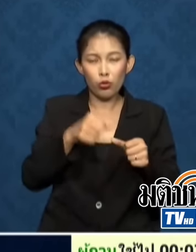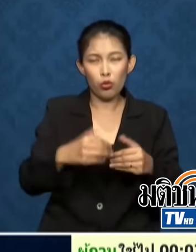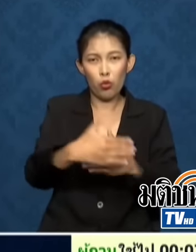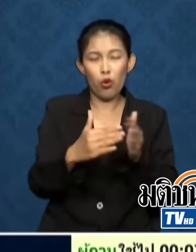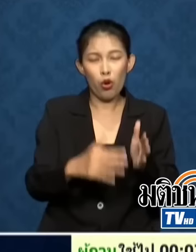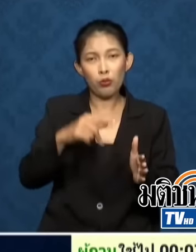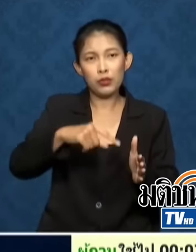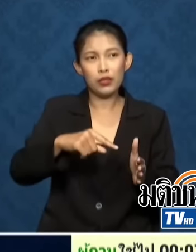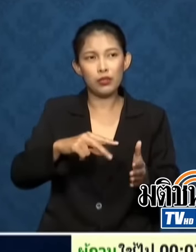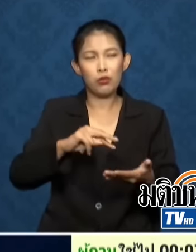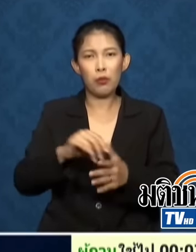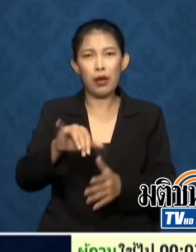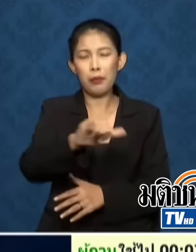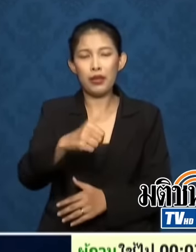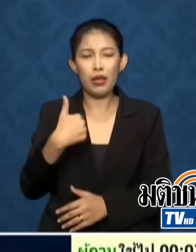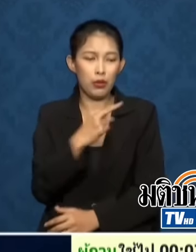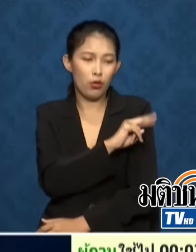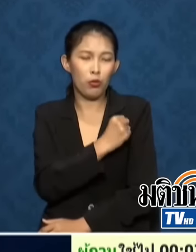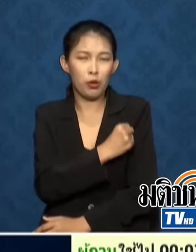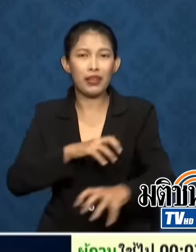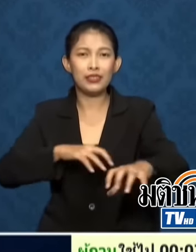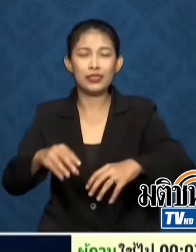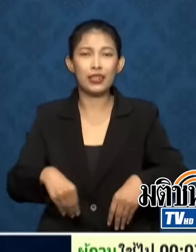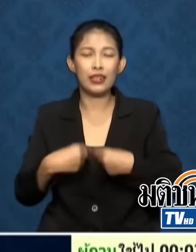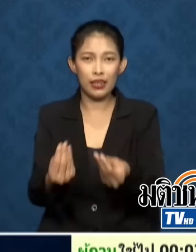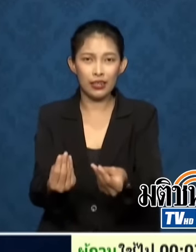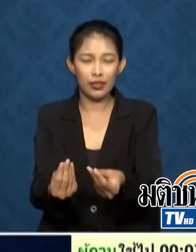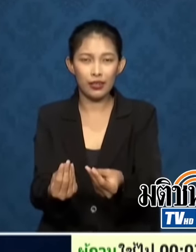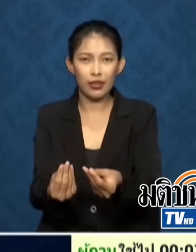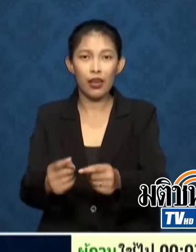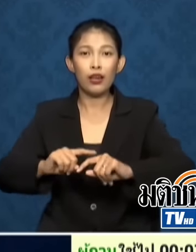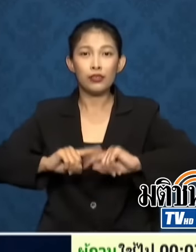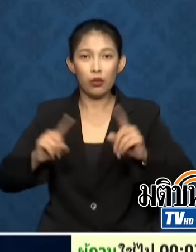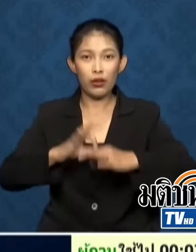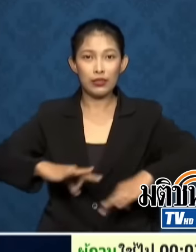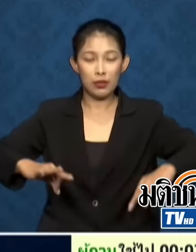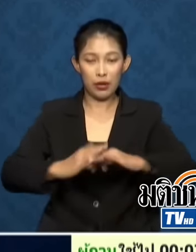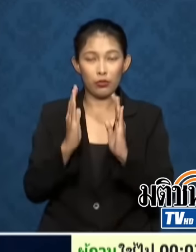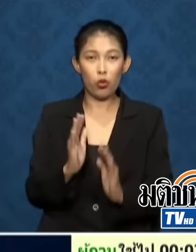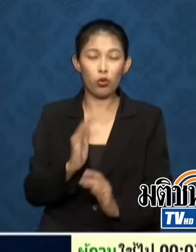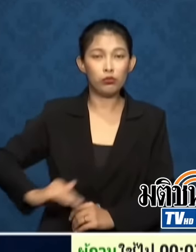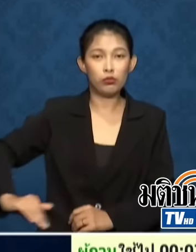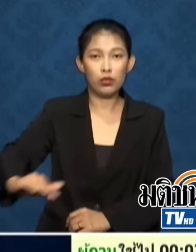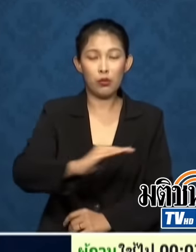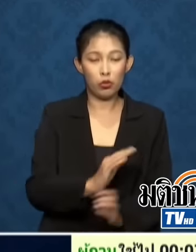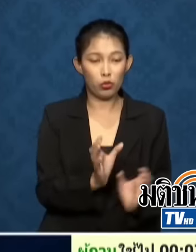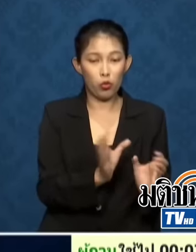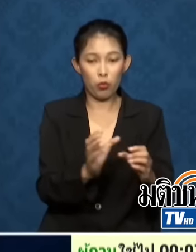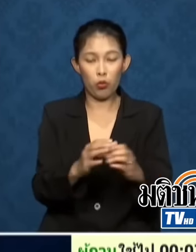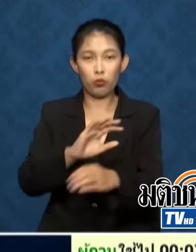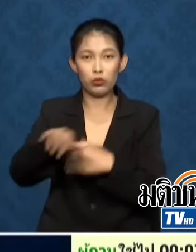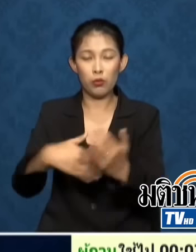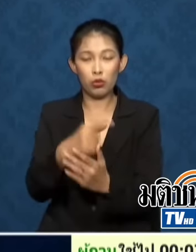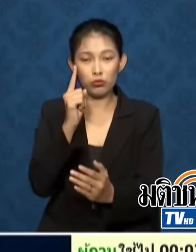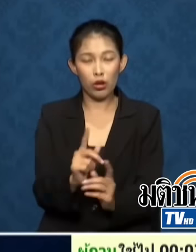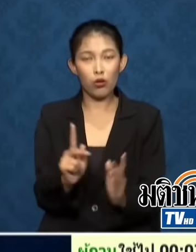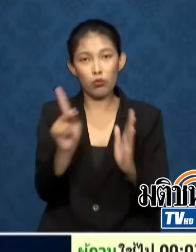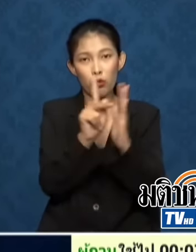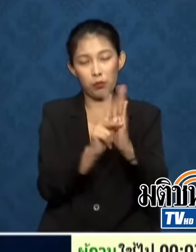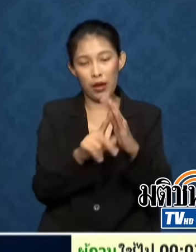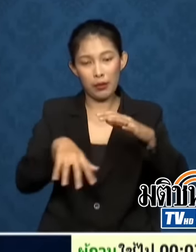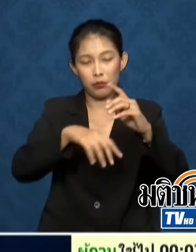จจะเป็นสถานพยาบาลเขาเป็นคนจัดให้เองก็ได้ทุกคนนะครับทุกหน่วยงานก็ต้องอยู่ภายใต้กฎหมายอย่